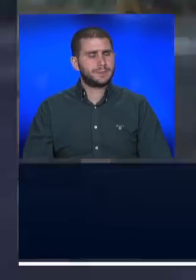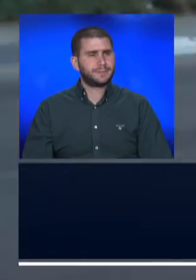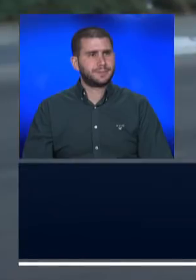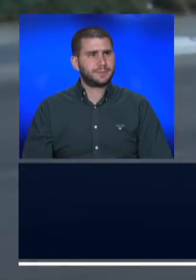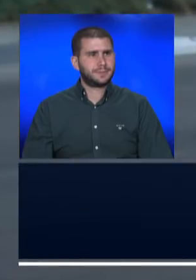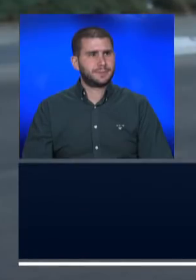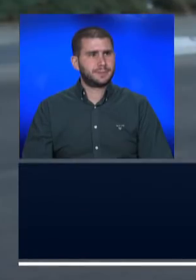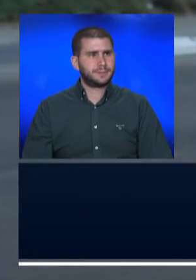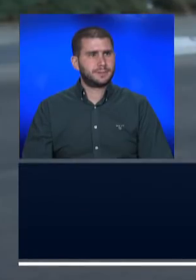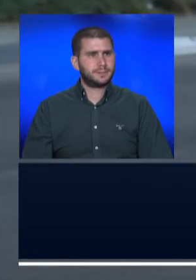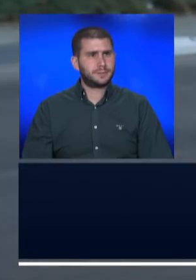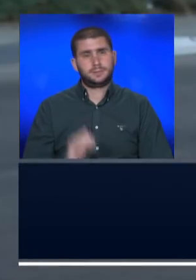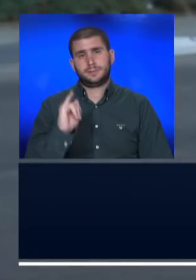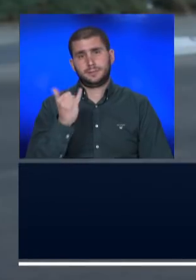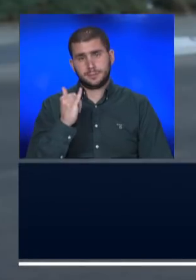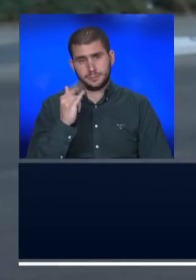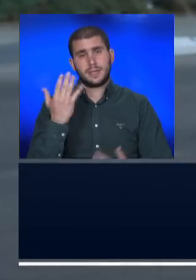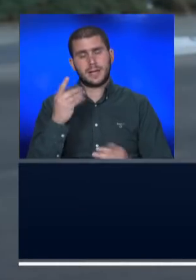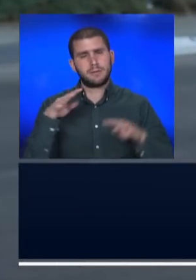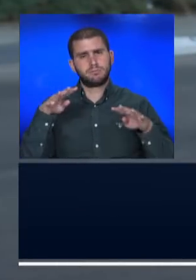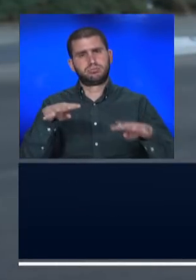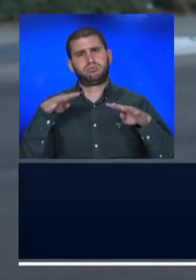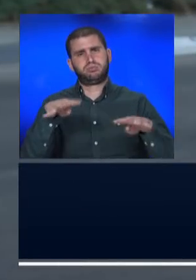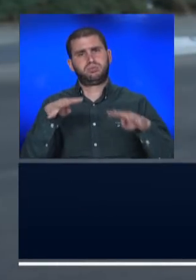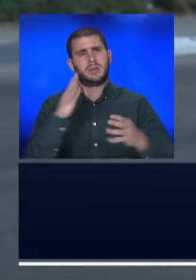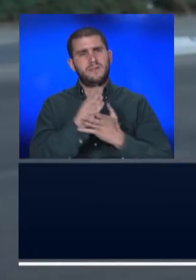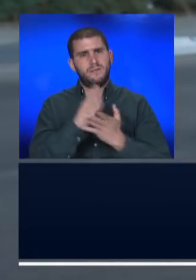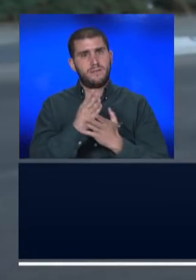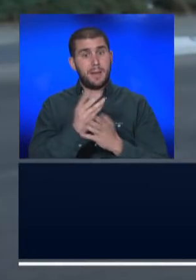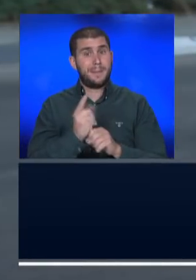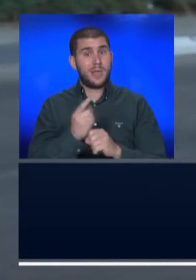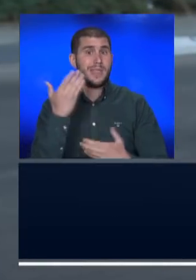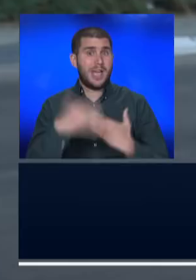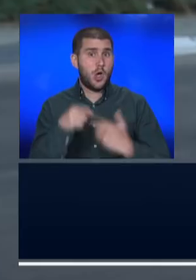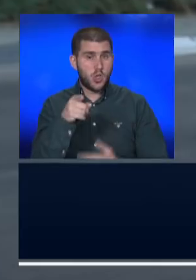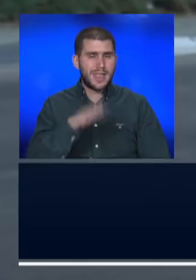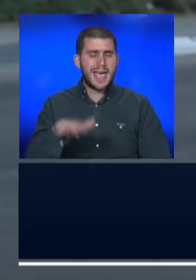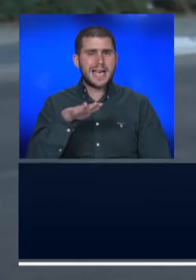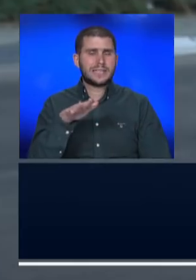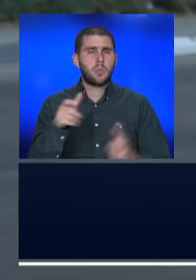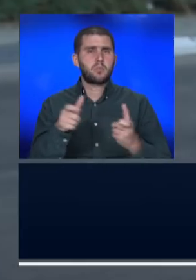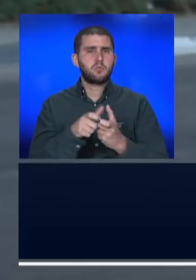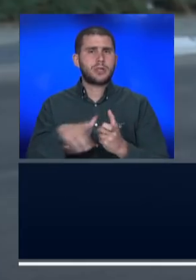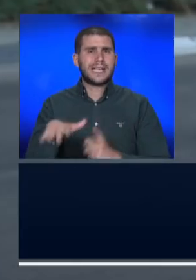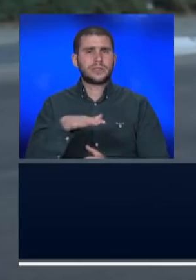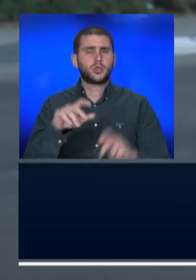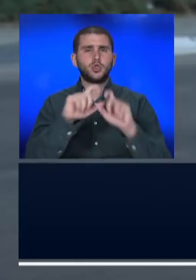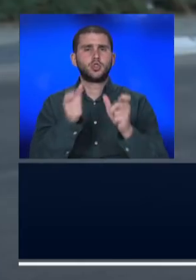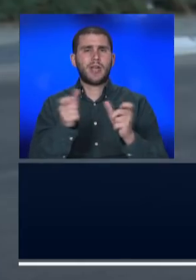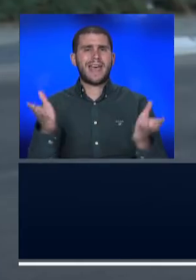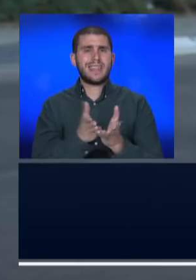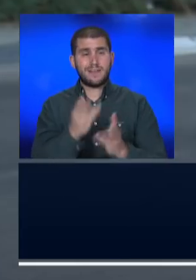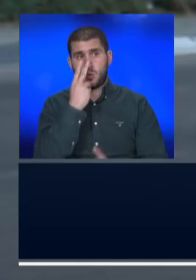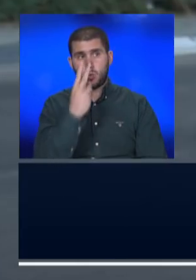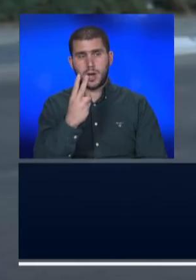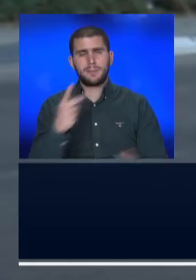כן, אסף, כמה מטחי רקטות שמשוגרים ממש בדקות האחרונות לאזור המועצה האזורית שער הנגב. אנחנו רואים את מערכת כיפת ברזל